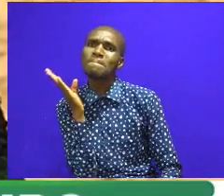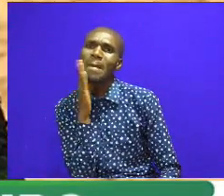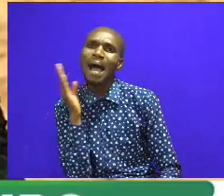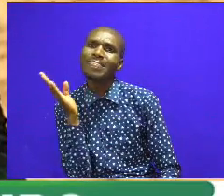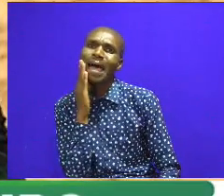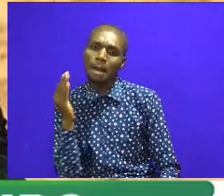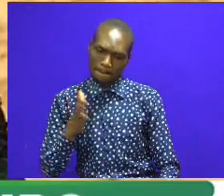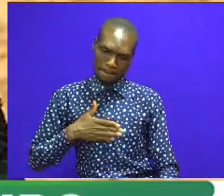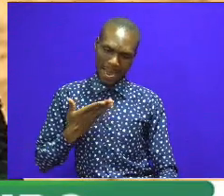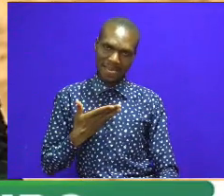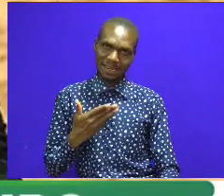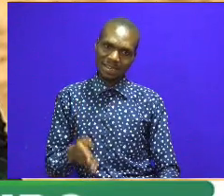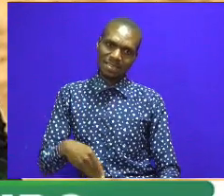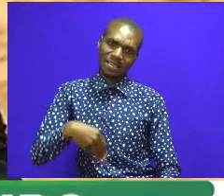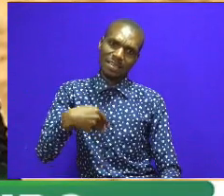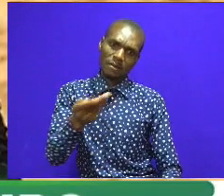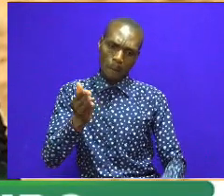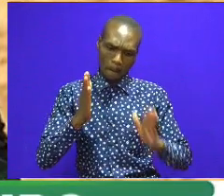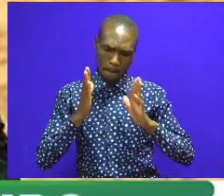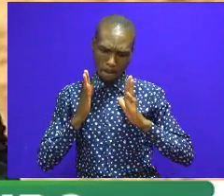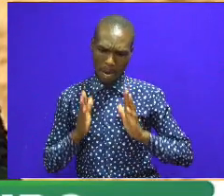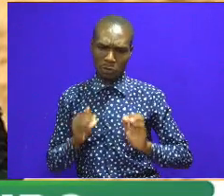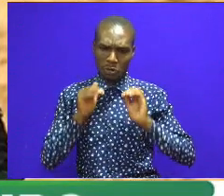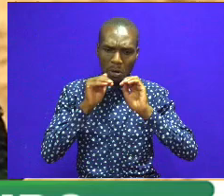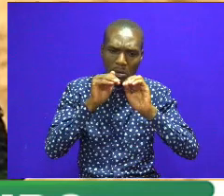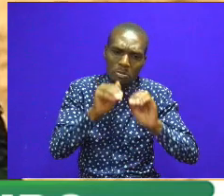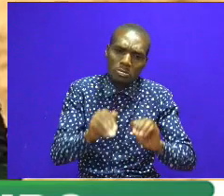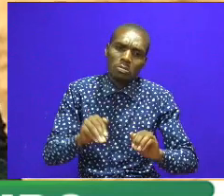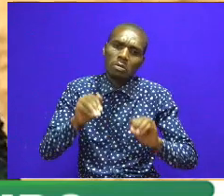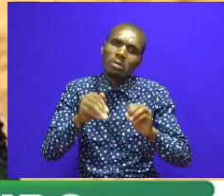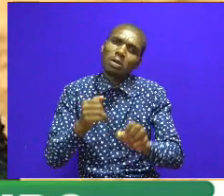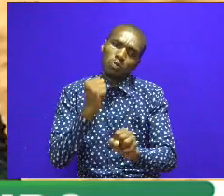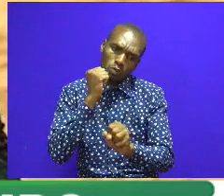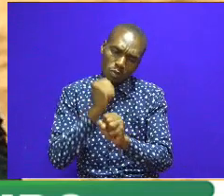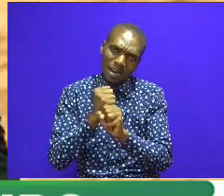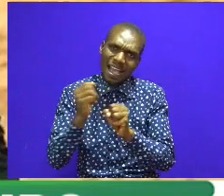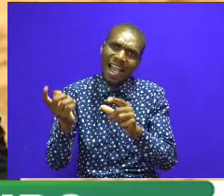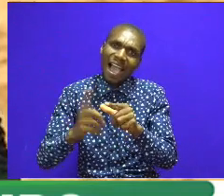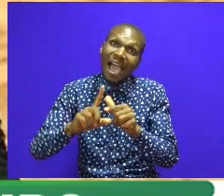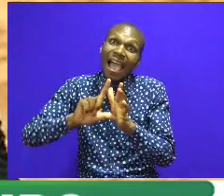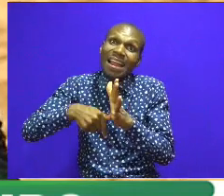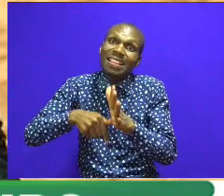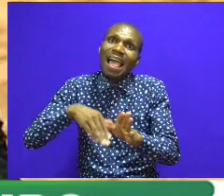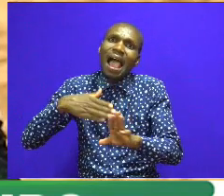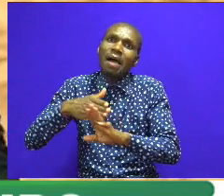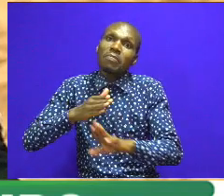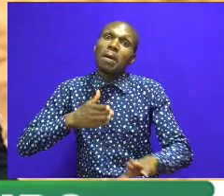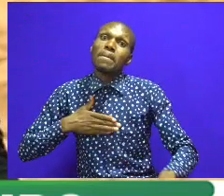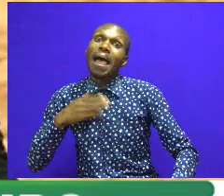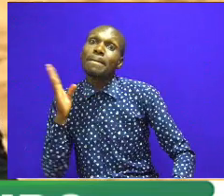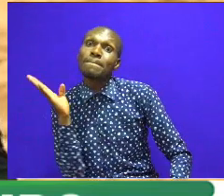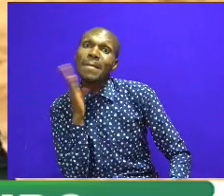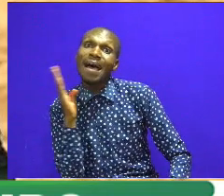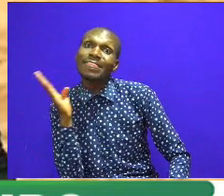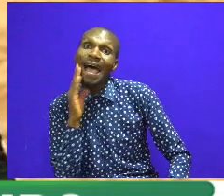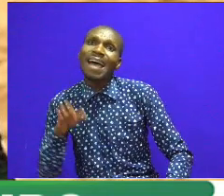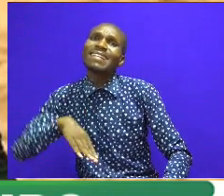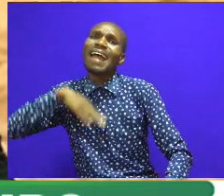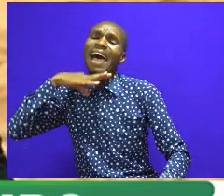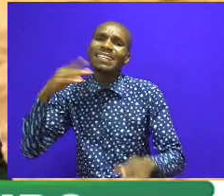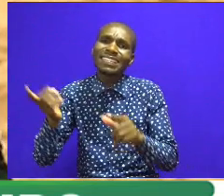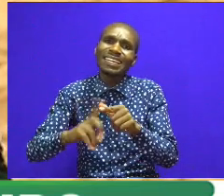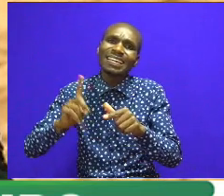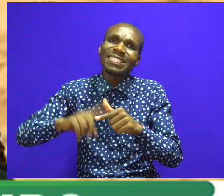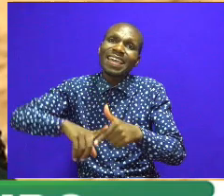kombo etie. Aba anto uvulima kaba kombo jia. Bakamanya kuruwa ya karoma amakuwa, bakamanya kogenda bakabuata